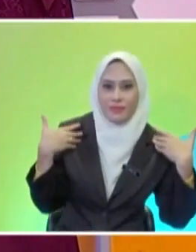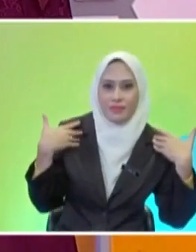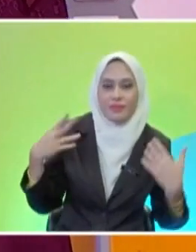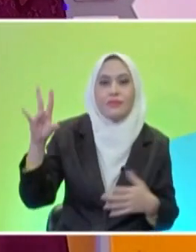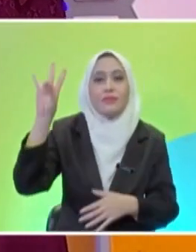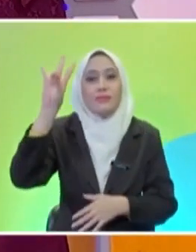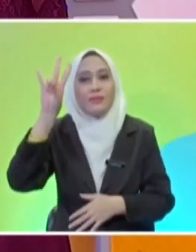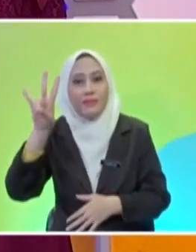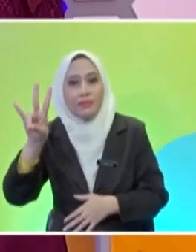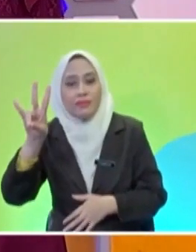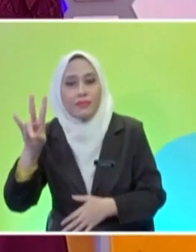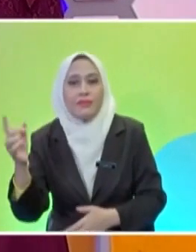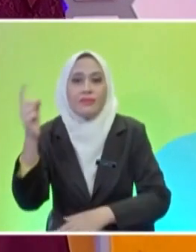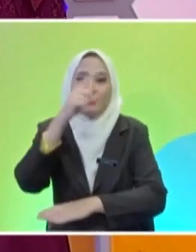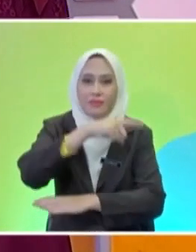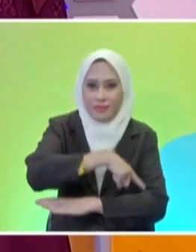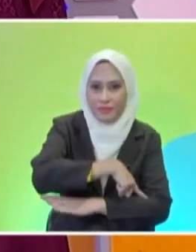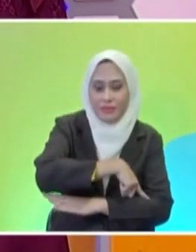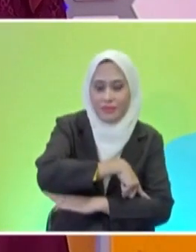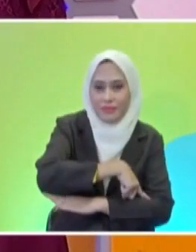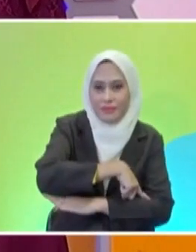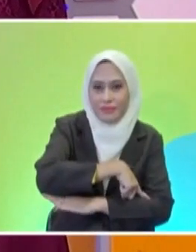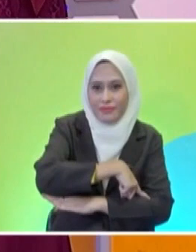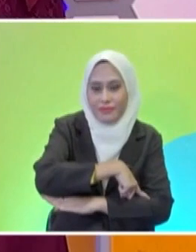ada 7 hari.